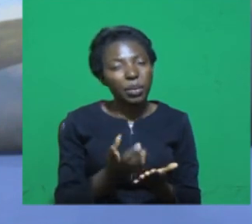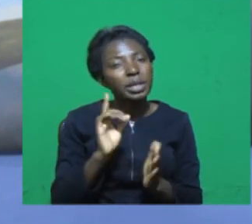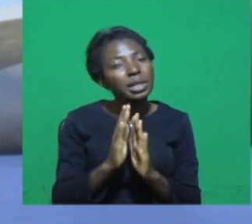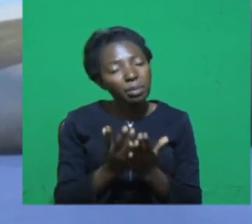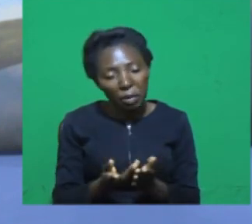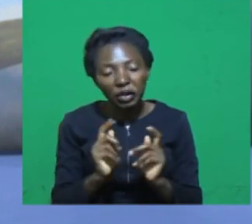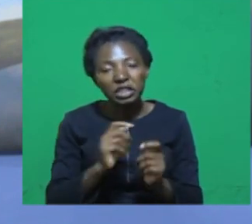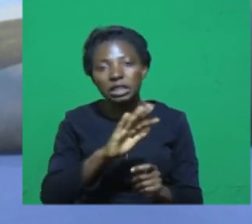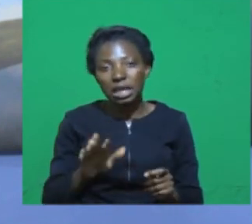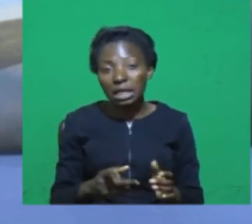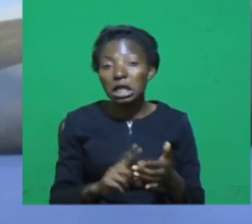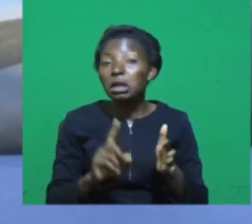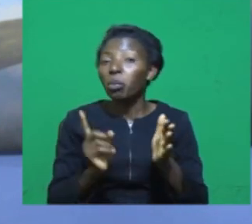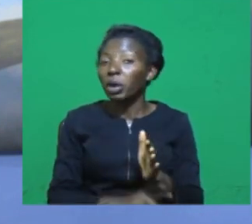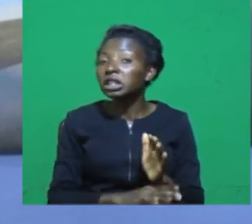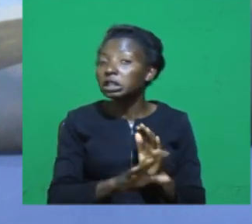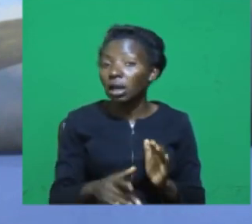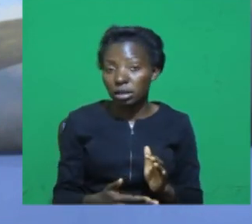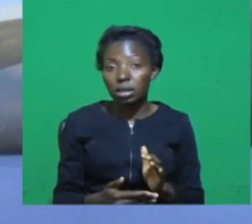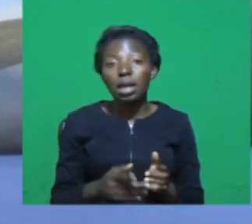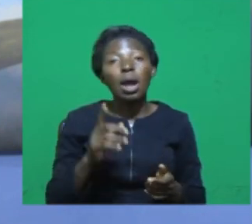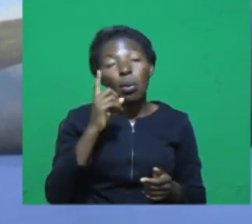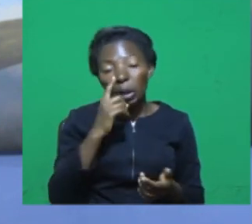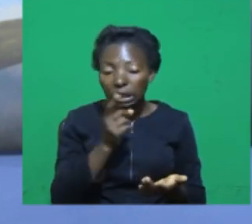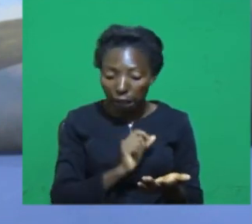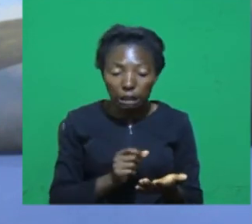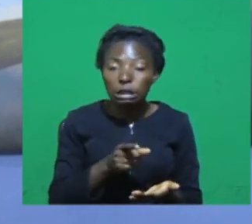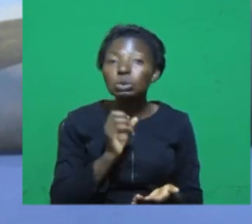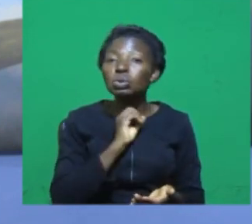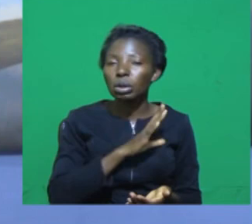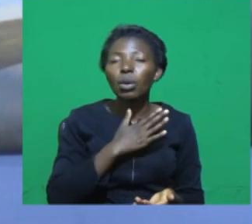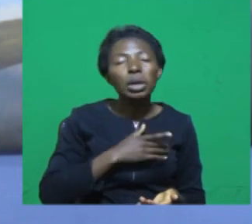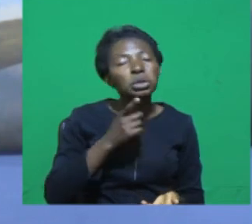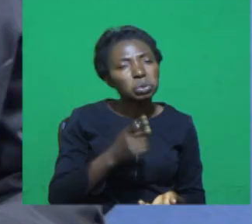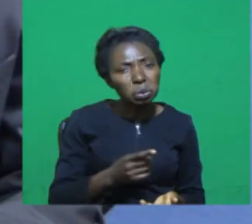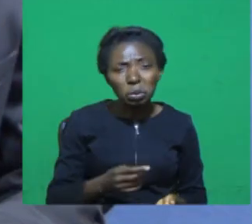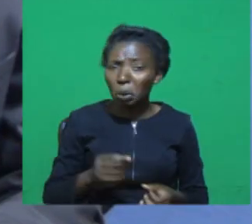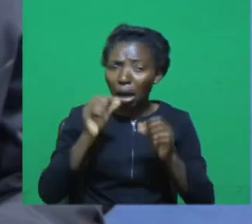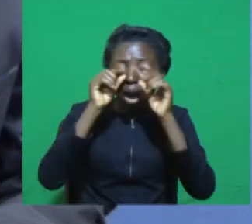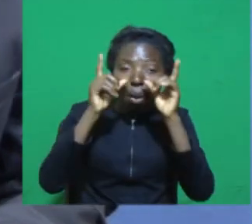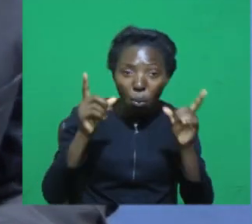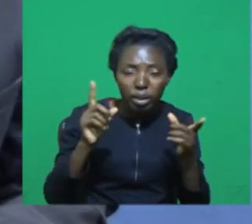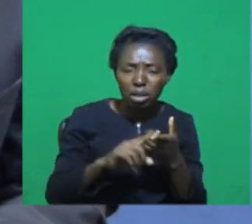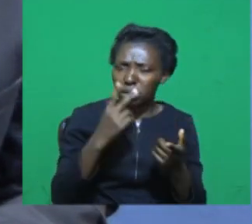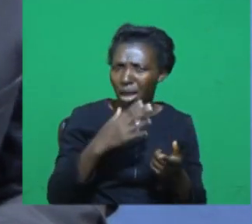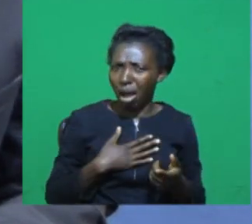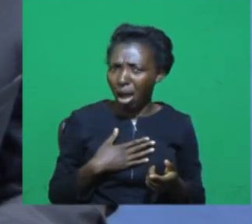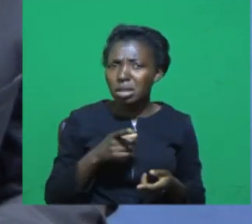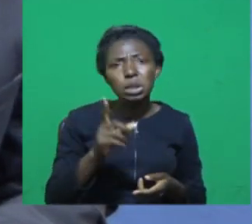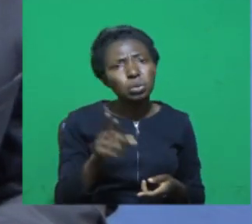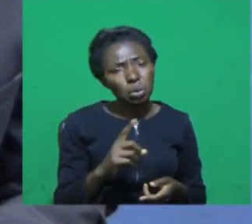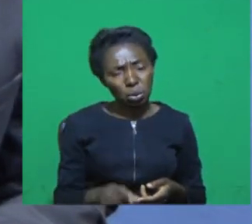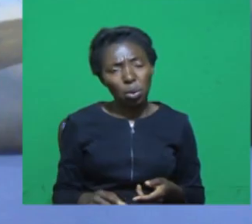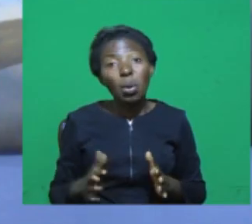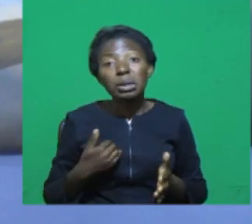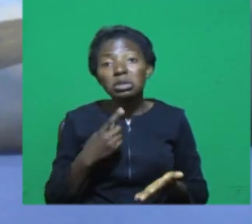ritidzidzise nekutiranga nekutitsiura. Parinonyora nyaya idzi riri kuitira kuti munhu achechuke. Okay. Aone kuti aikazvi saka